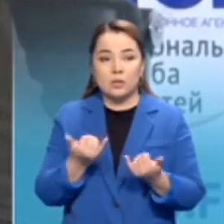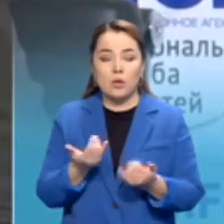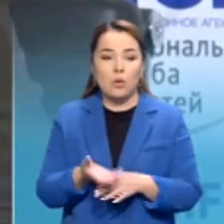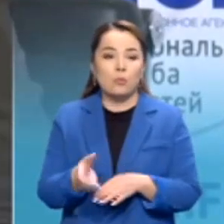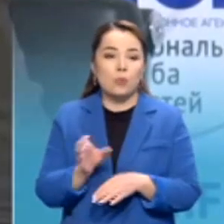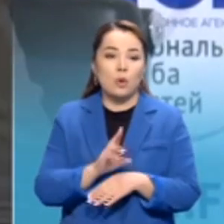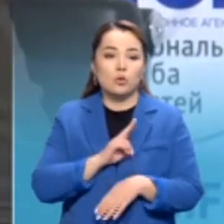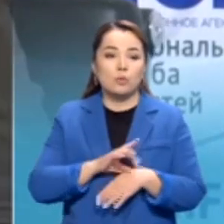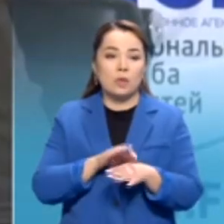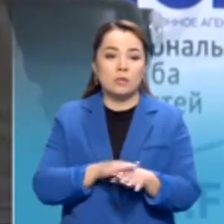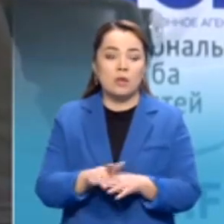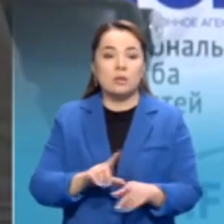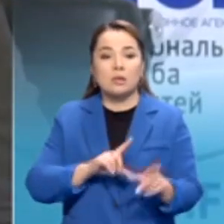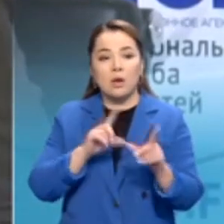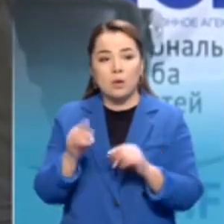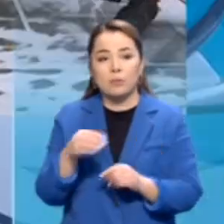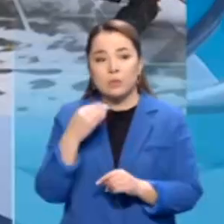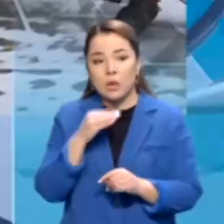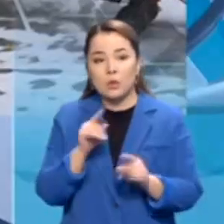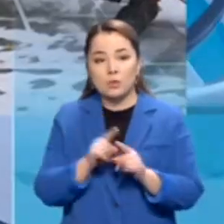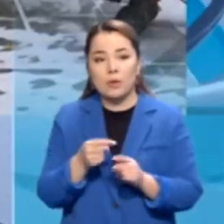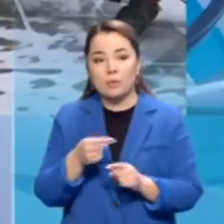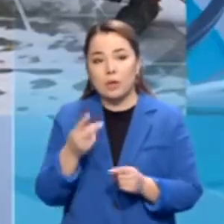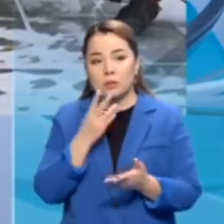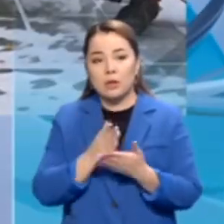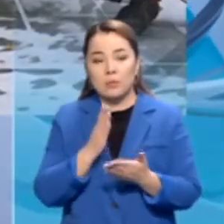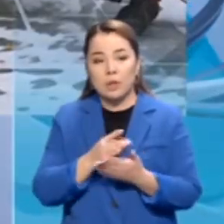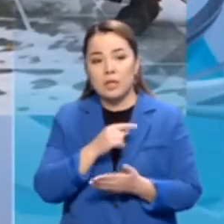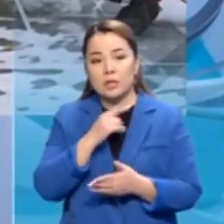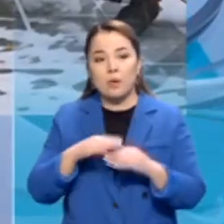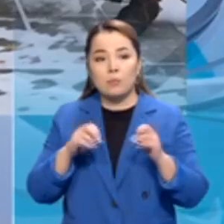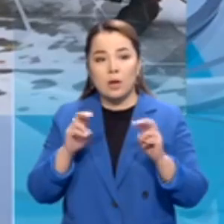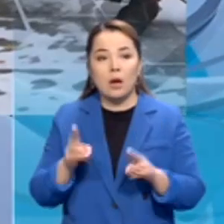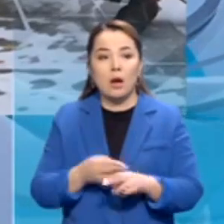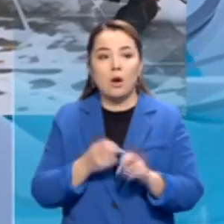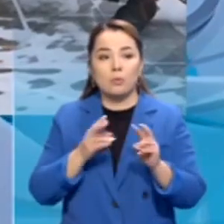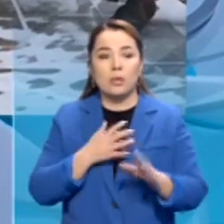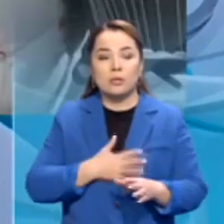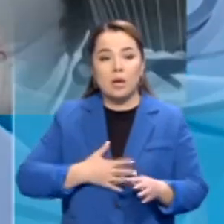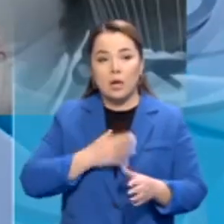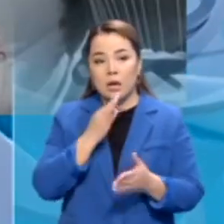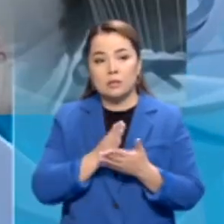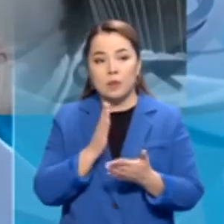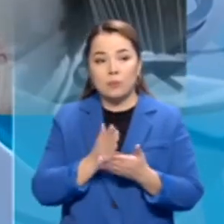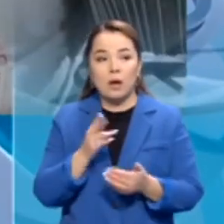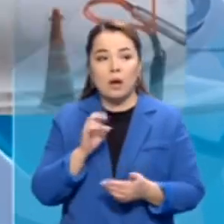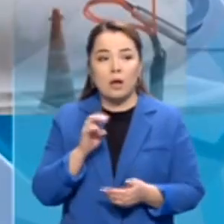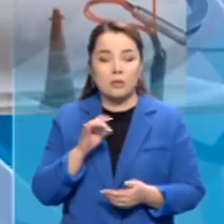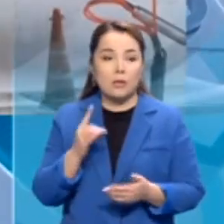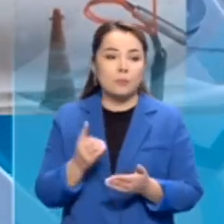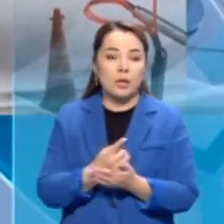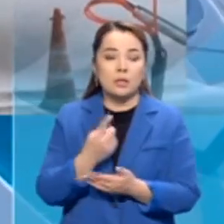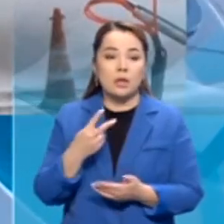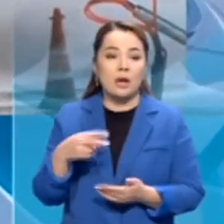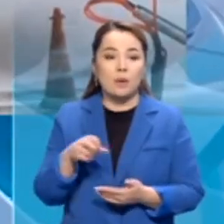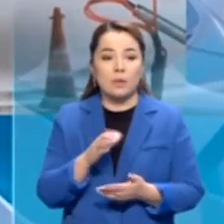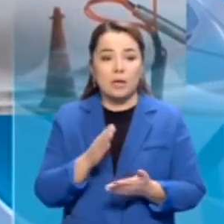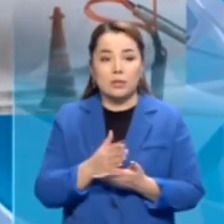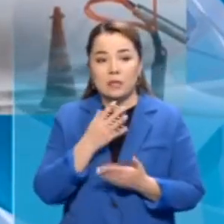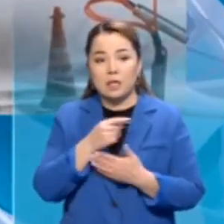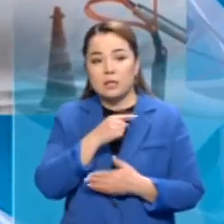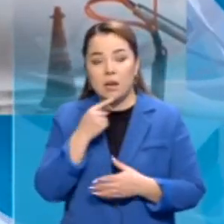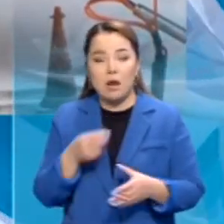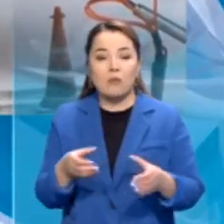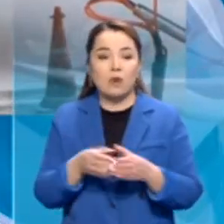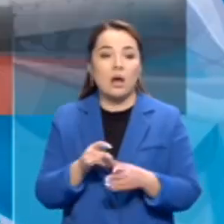артқандықтан сапаға кері әсерін тигізіп жатыр. Ресейлік мамандарды қауіпсіздік мәселесі алаңдатады. Өйткені қаңтардың алғашқы екі аптасында ресейлік